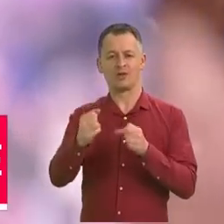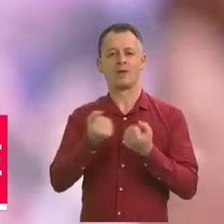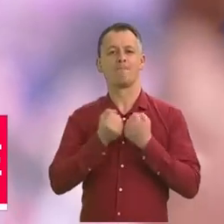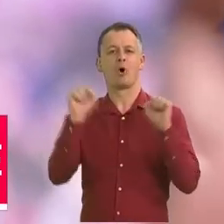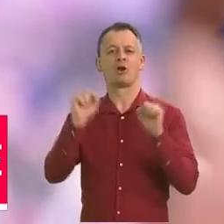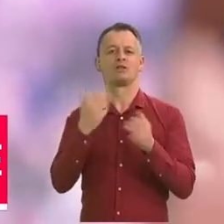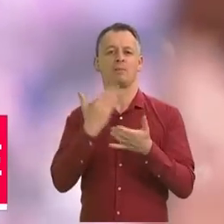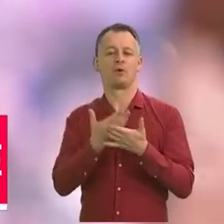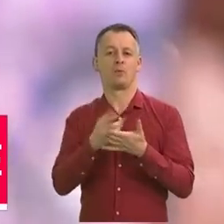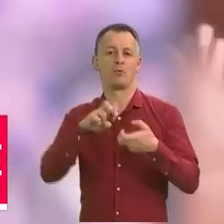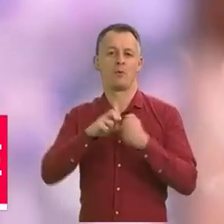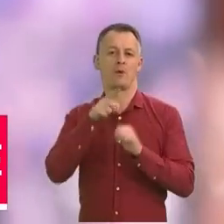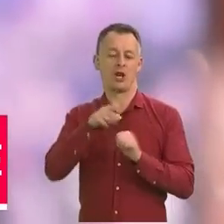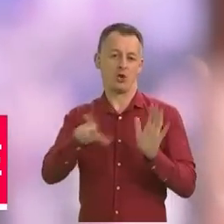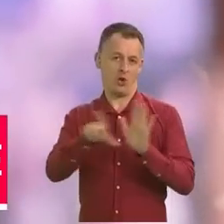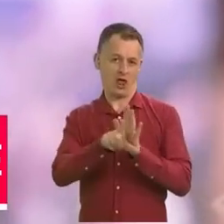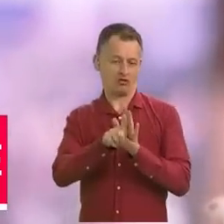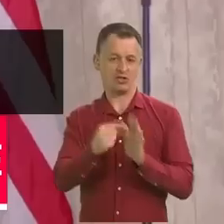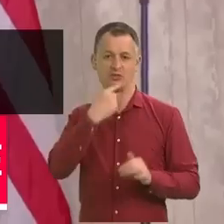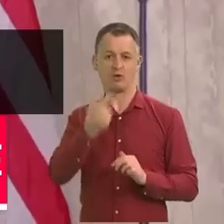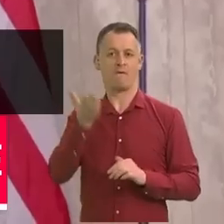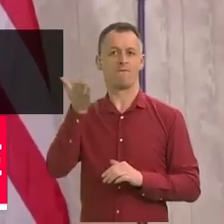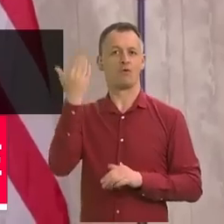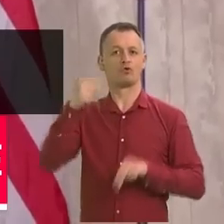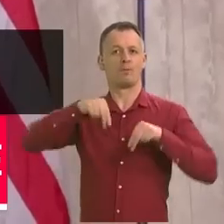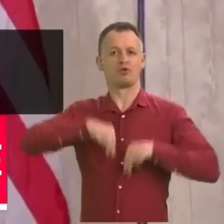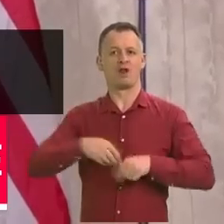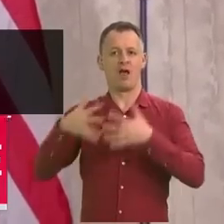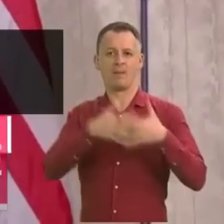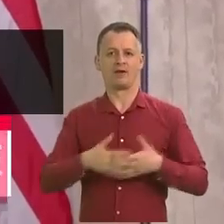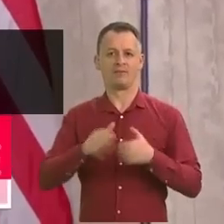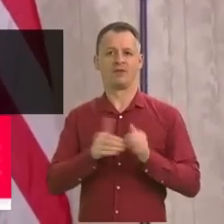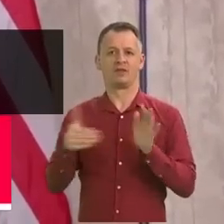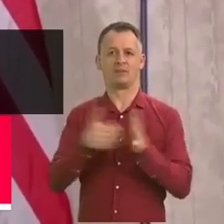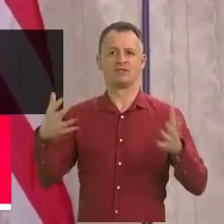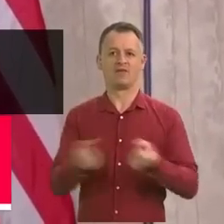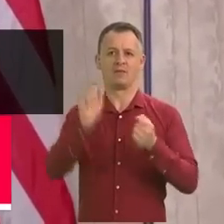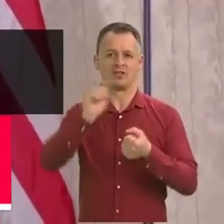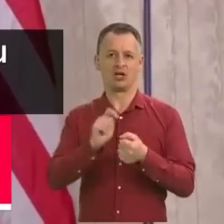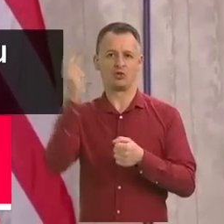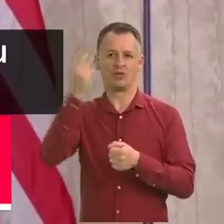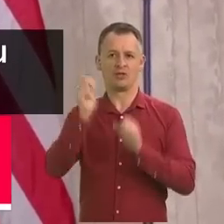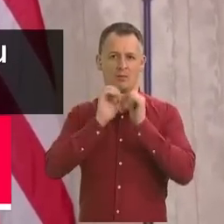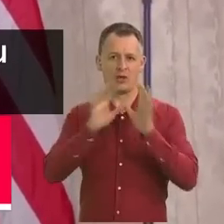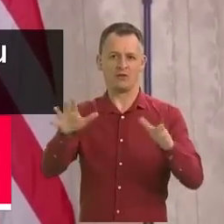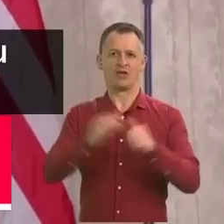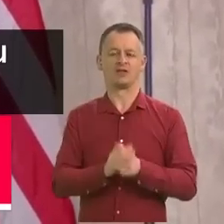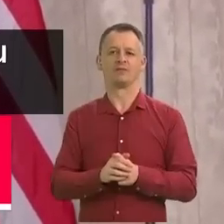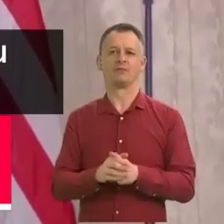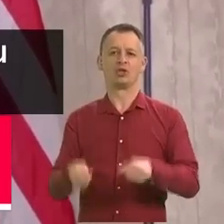problemele sale juridice, a susținut fostul președinte american. We have to save our country. God bless you all. God bless you